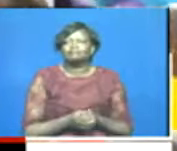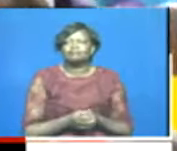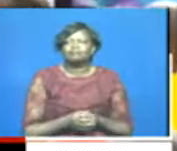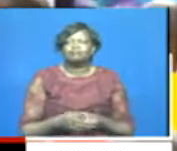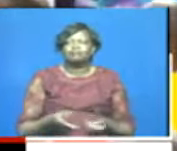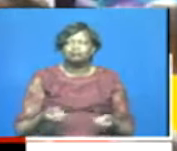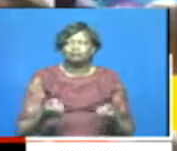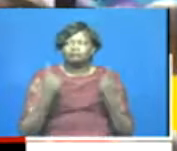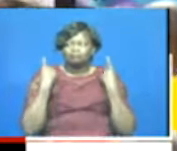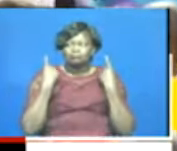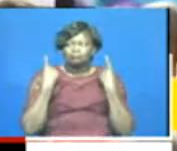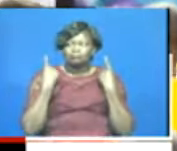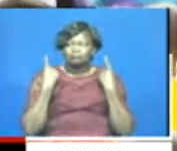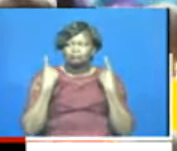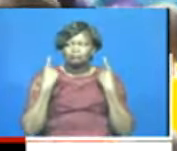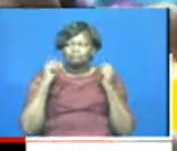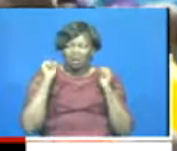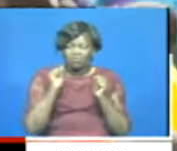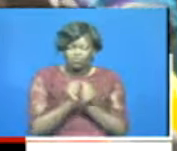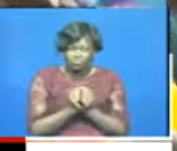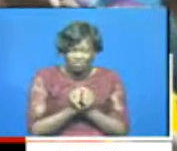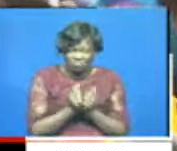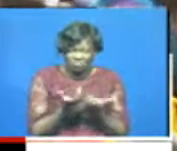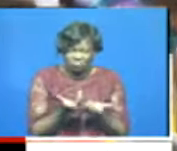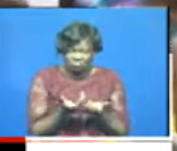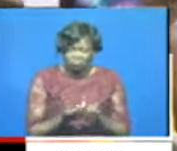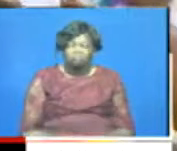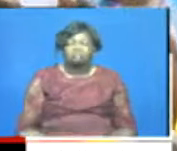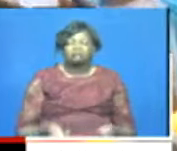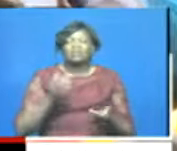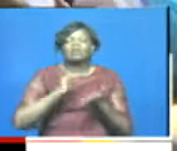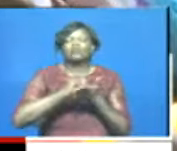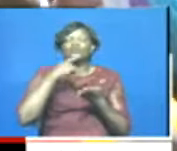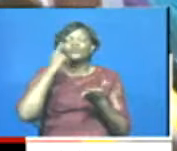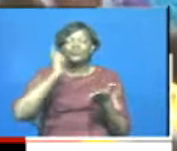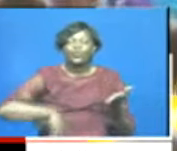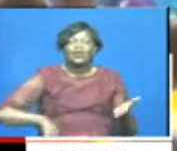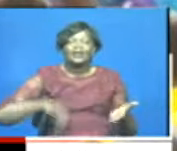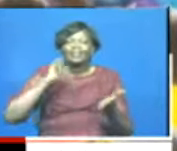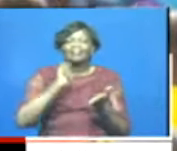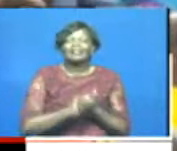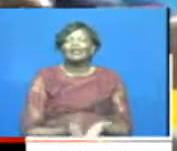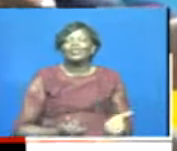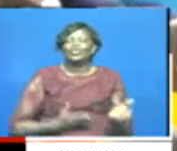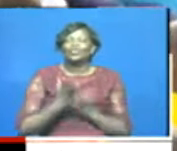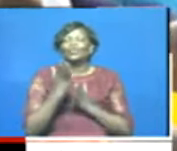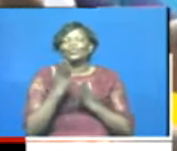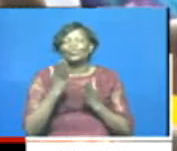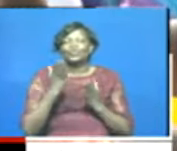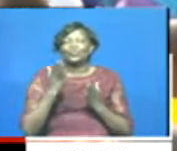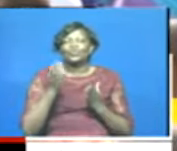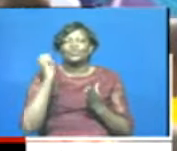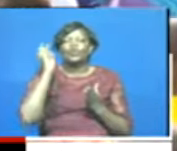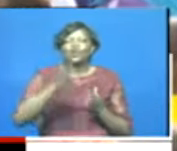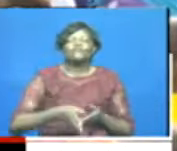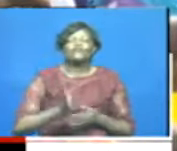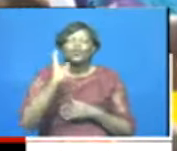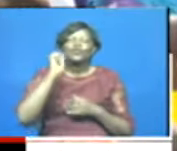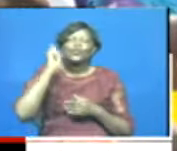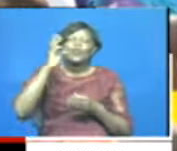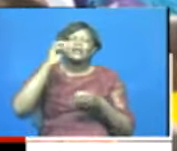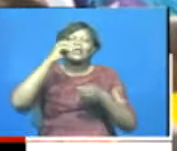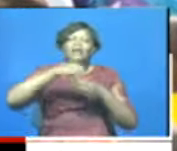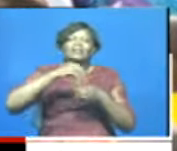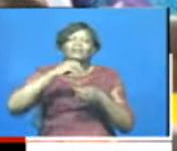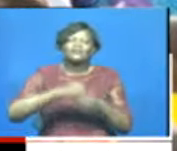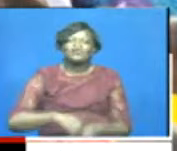Tunakubaliana? Ndio tumesema serikali hii kwa mapenzi ya Mungu tutaweka bilioni